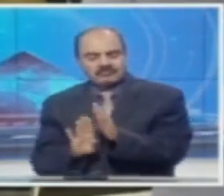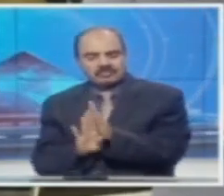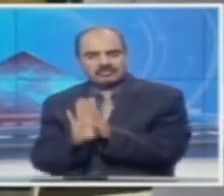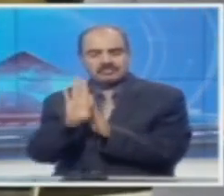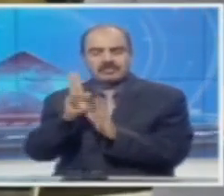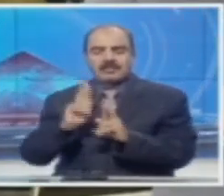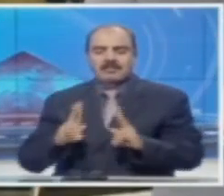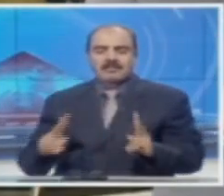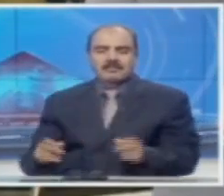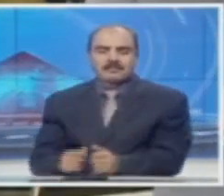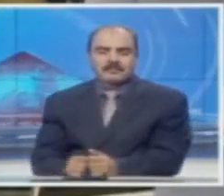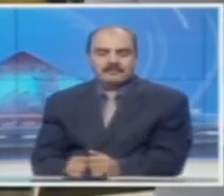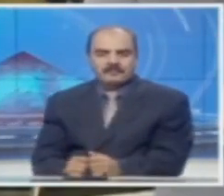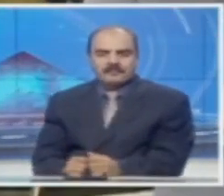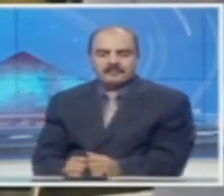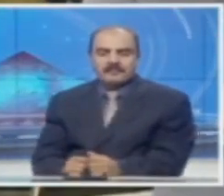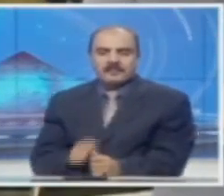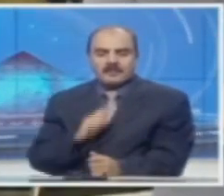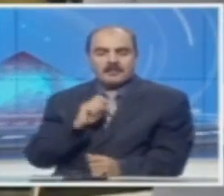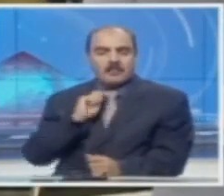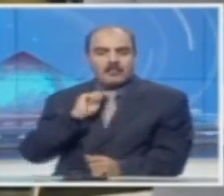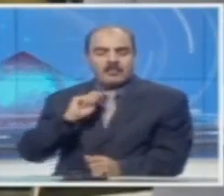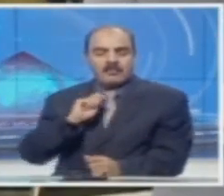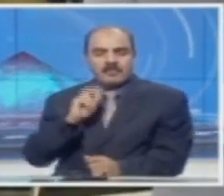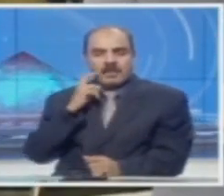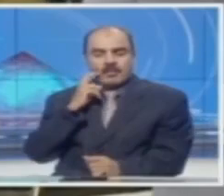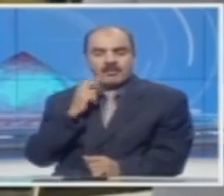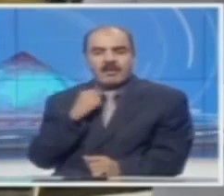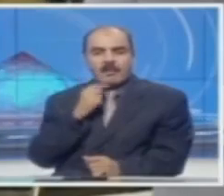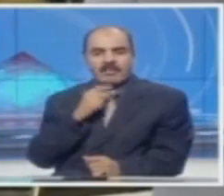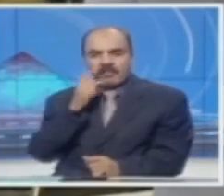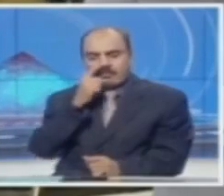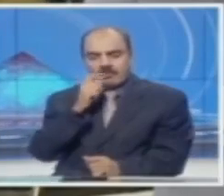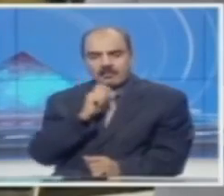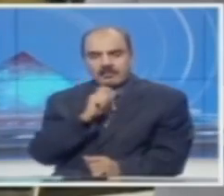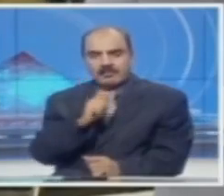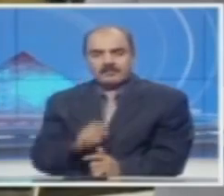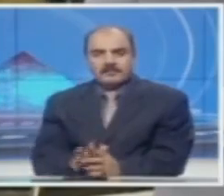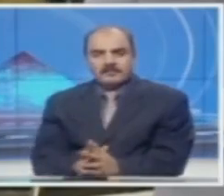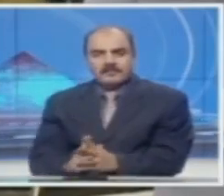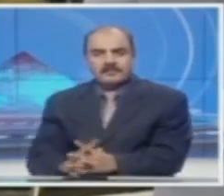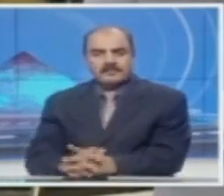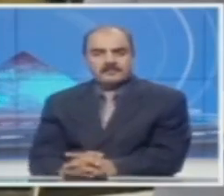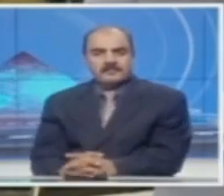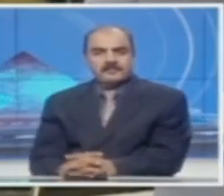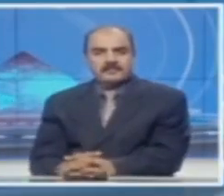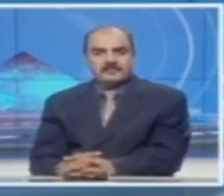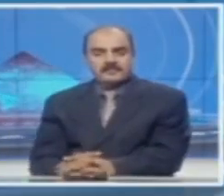كافة المستويات. من محافظة القليوبية، رمضان المطعاني، التلفزيون المصري.